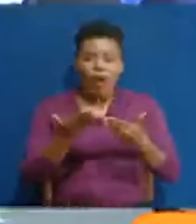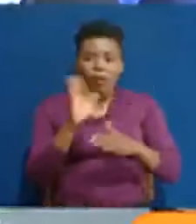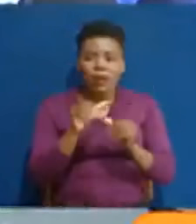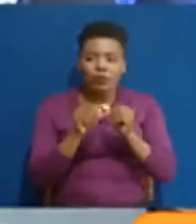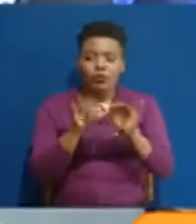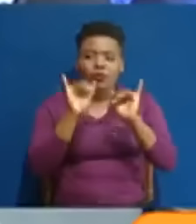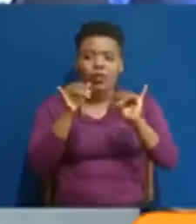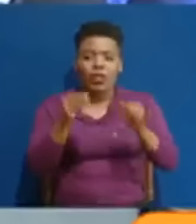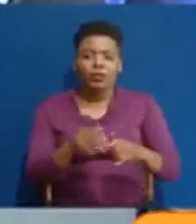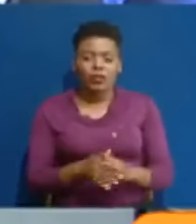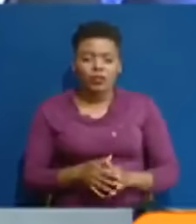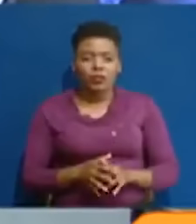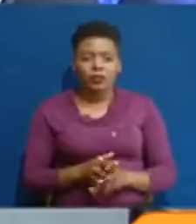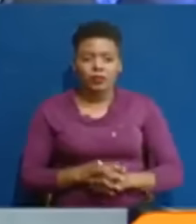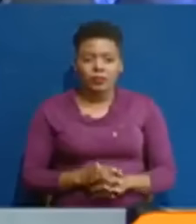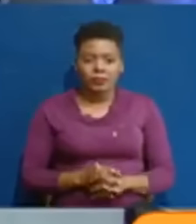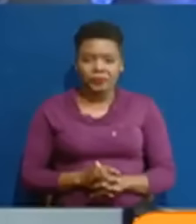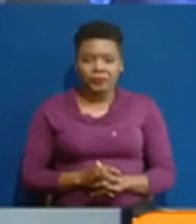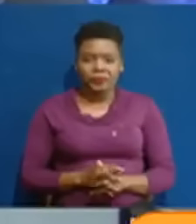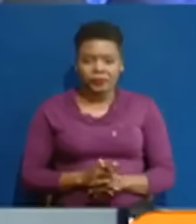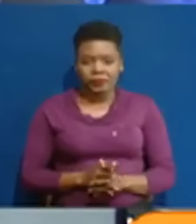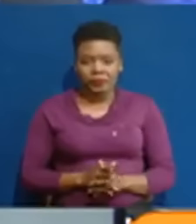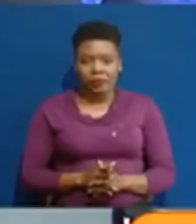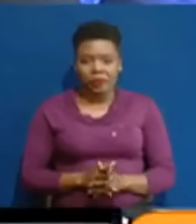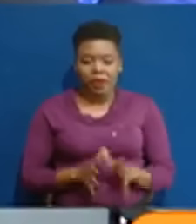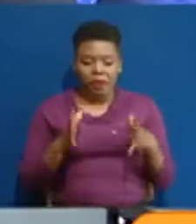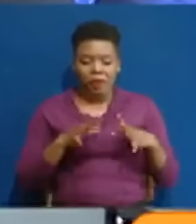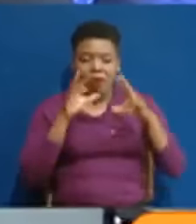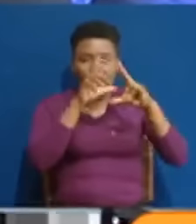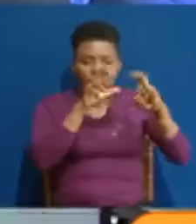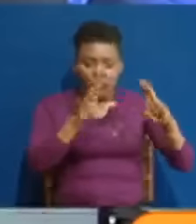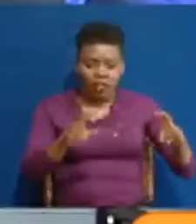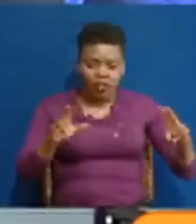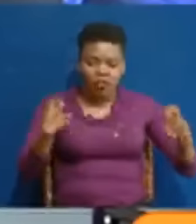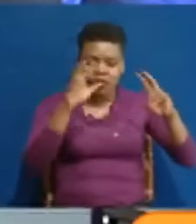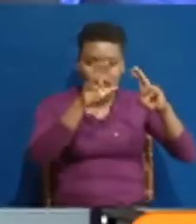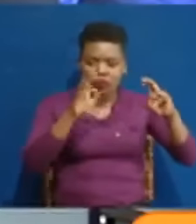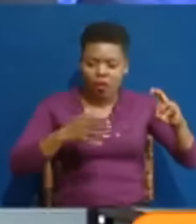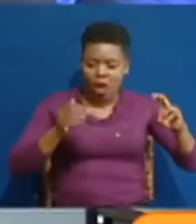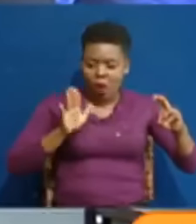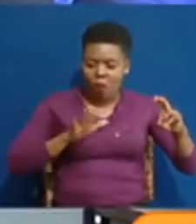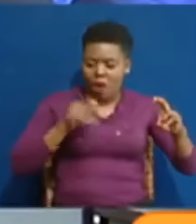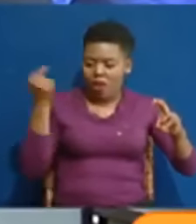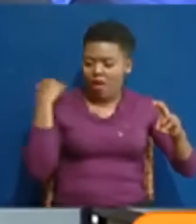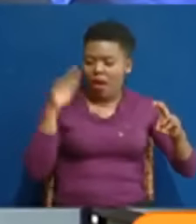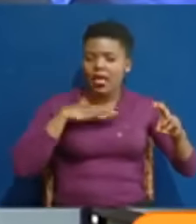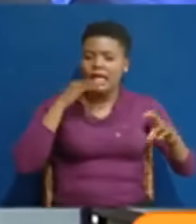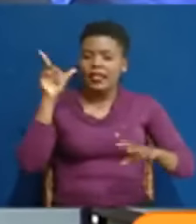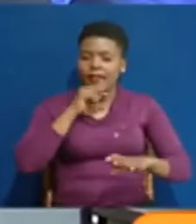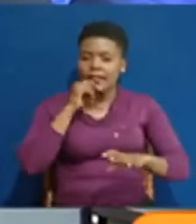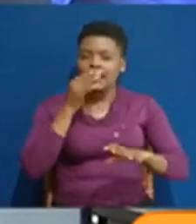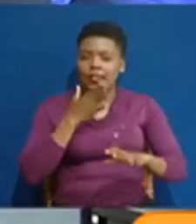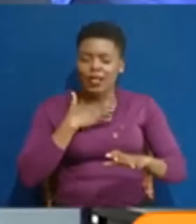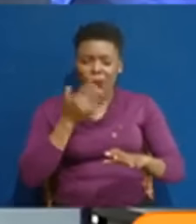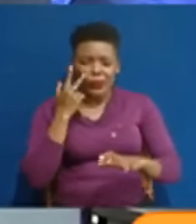karibu tena, asante sana kwa kuendelea kuwa nasi. Maafisa wanaochunguza kifo cha mwanamitindo Sarah Njogu sasa wanachunguza mzozo wa